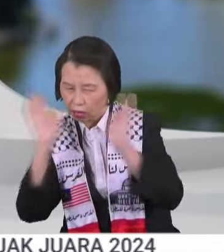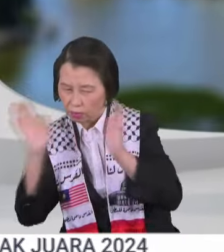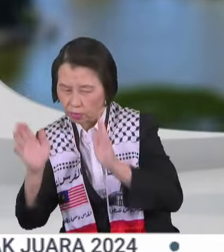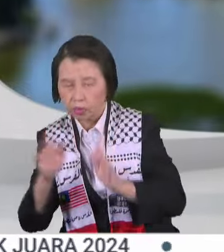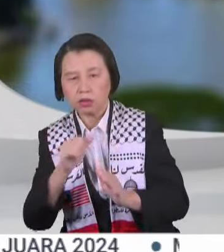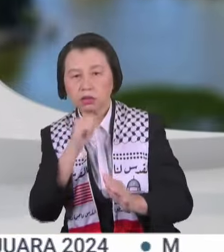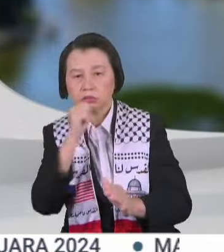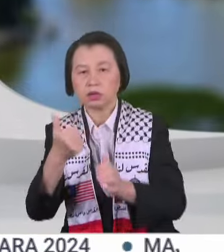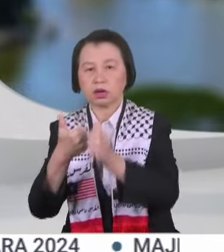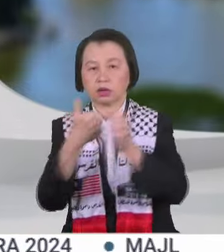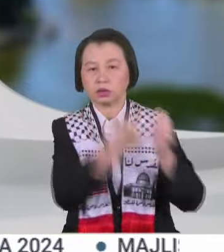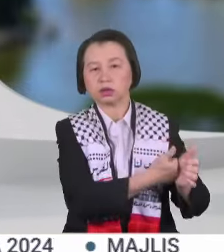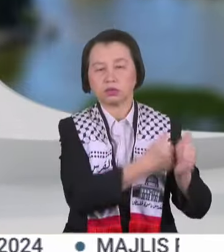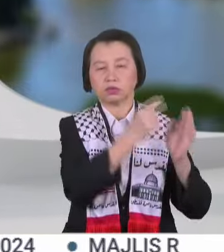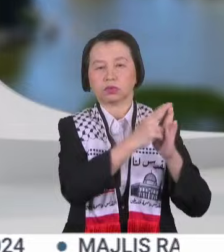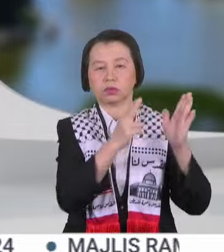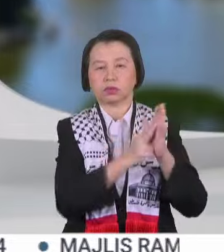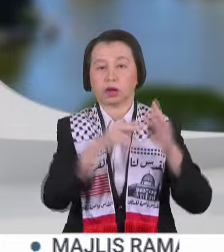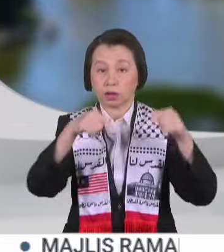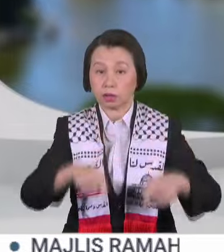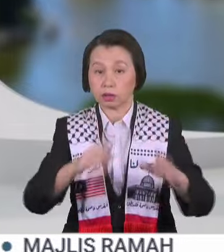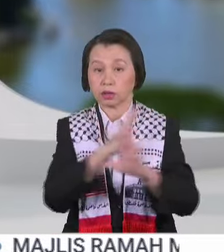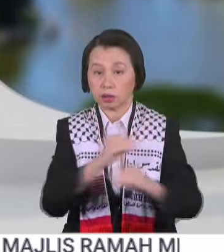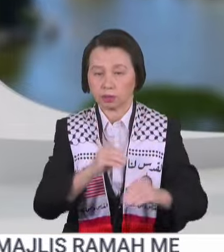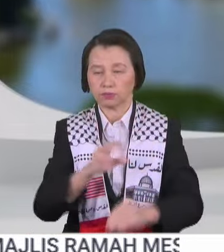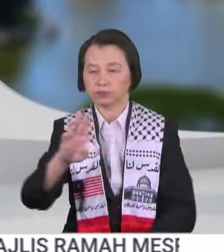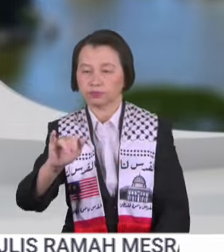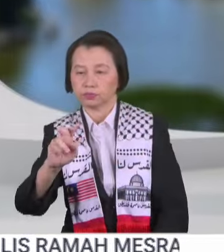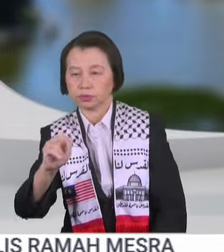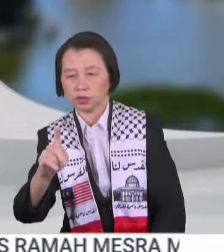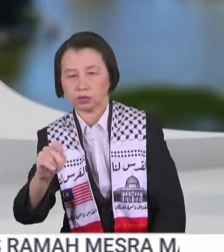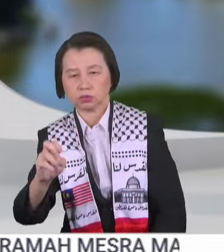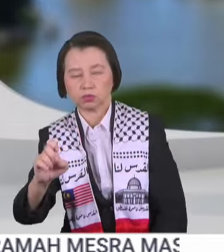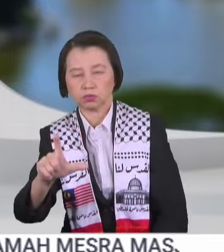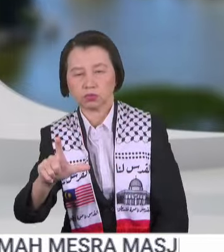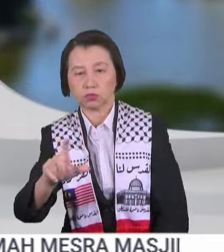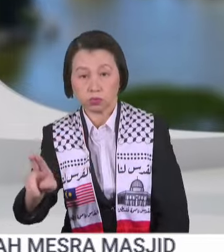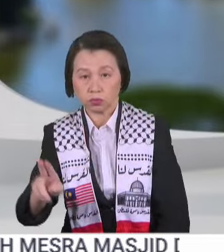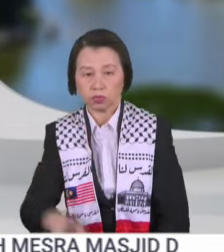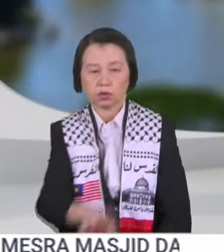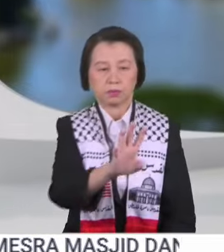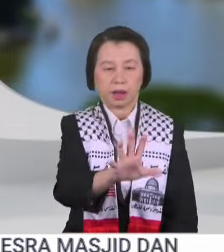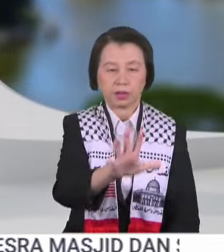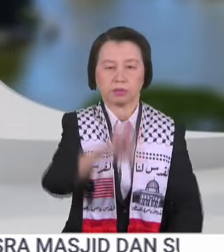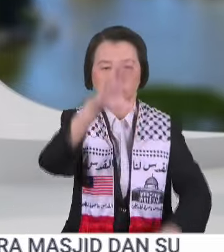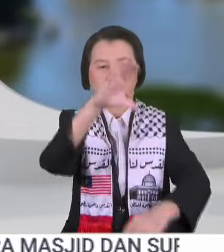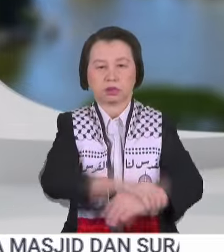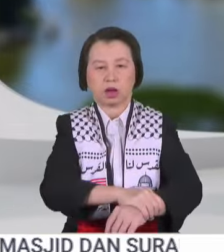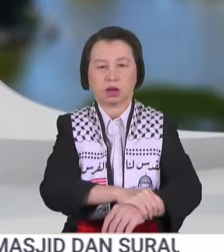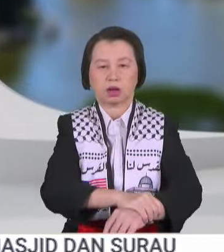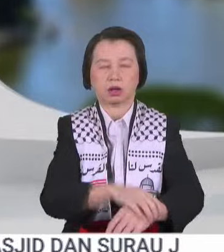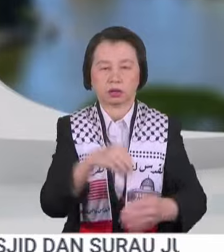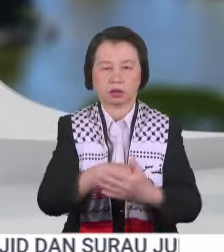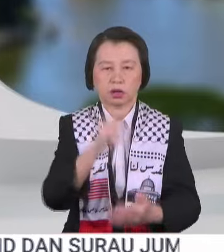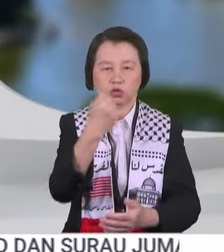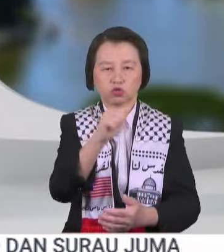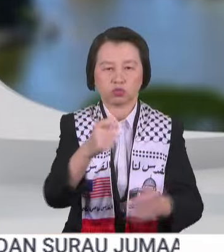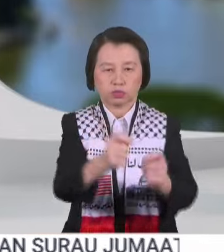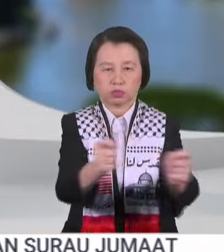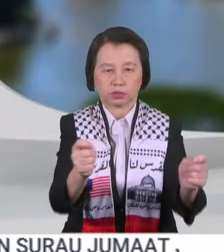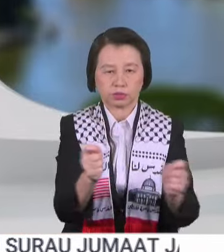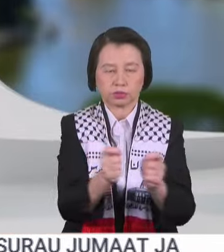mematuhi undang-undang di negara ini. Di Bintulu, 45 individu ditahan menerusi operasi yang dijalankan di 10